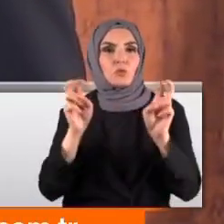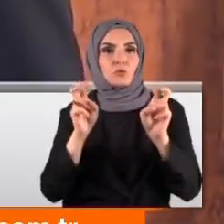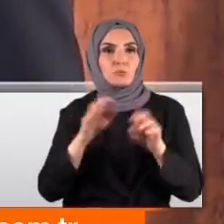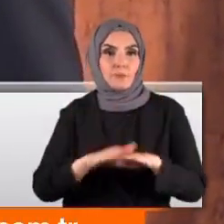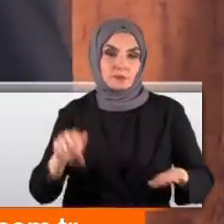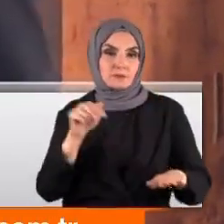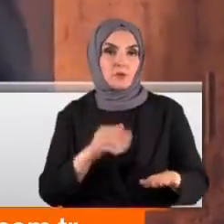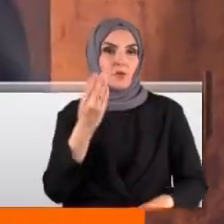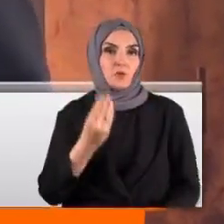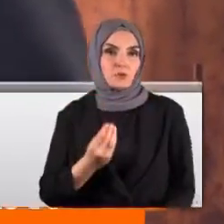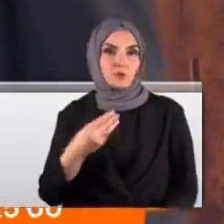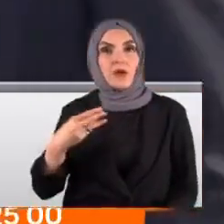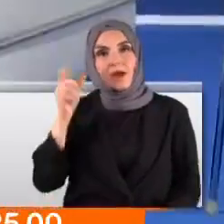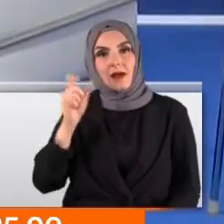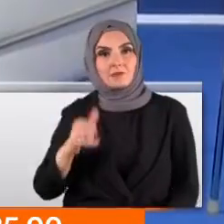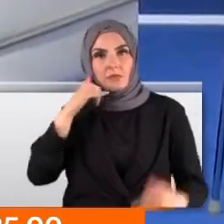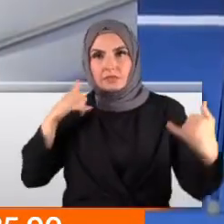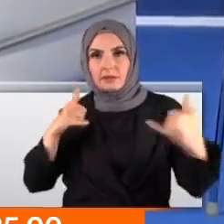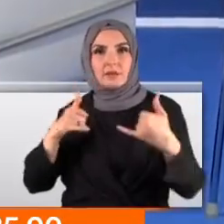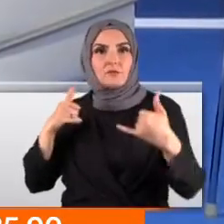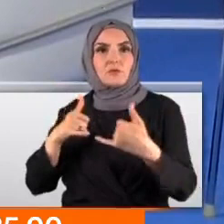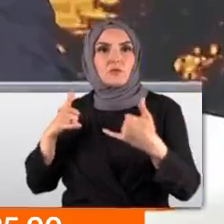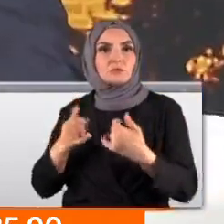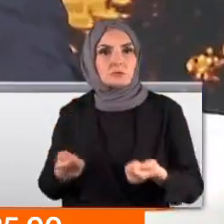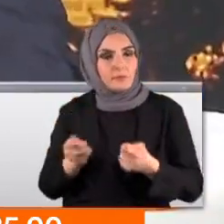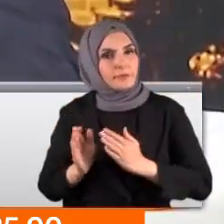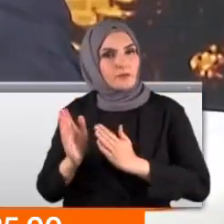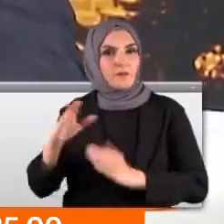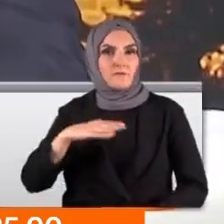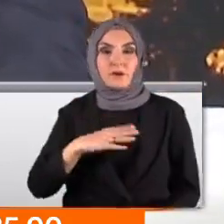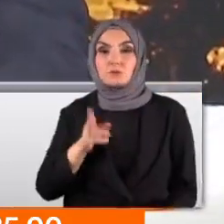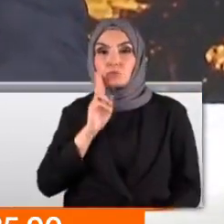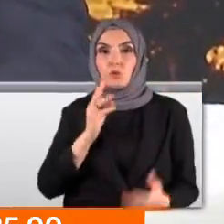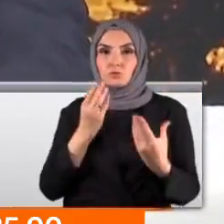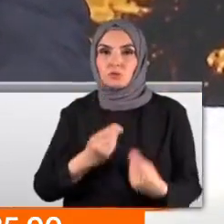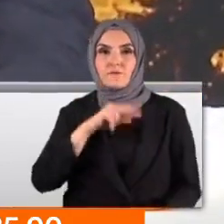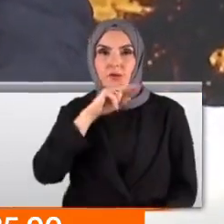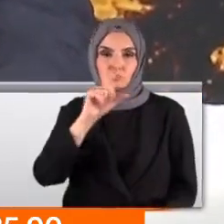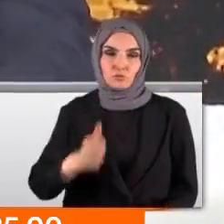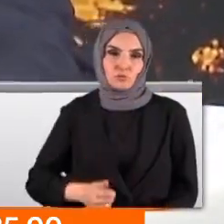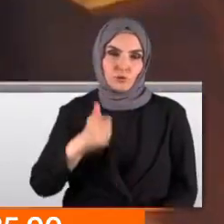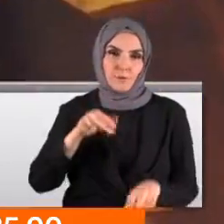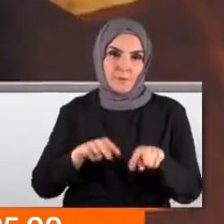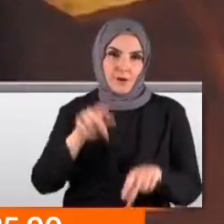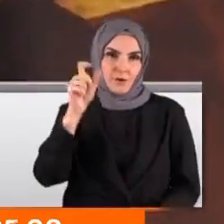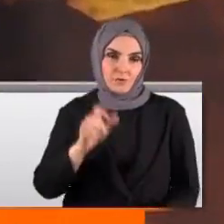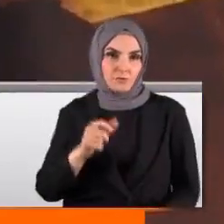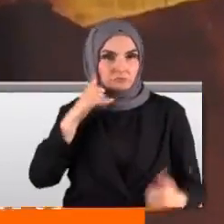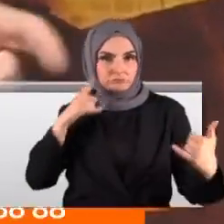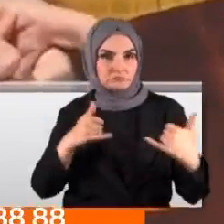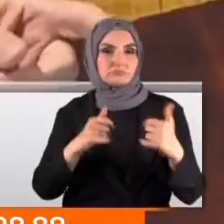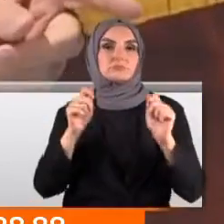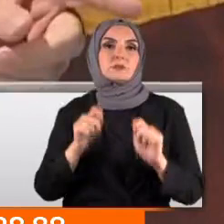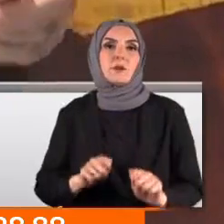bir yandan telefon diplomasisini de sürdürüyor. Son olarak Fransa Cumhurbaşkanı Emmanuel Macron'la bir görüşme gerçekleştirdi.